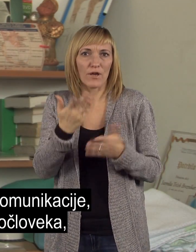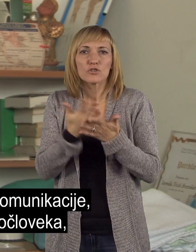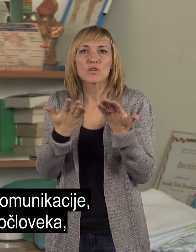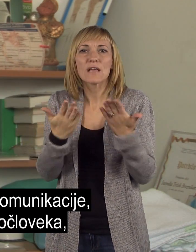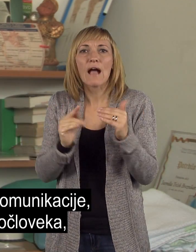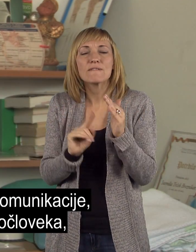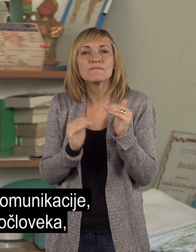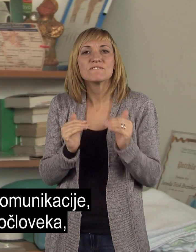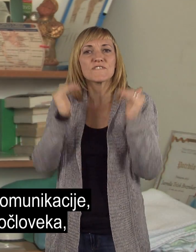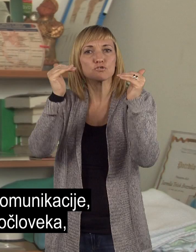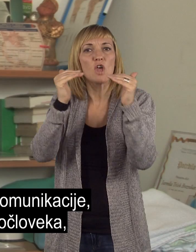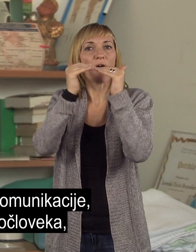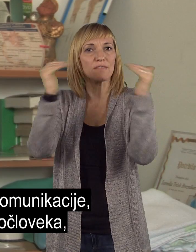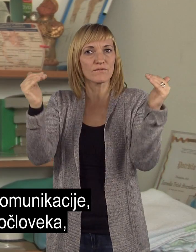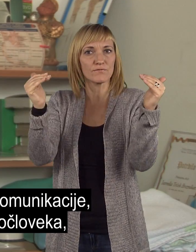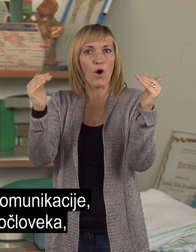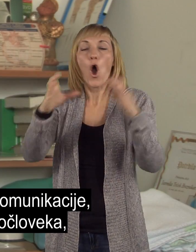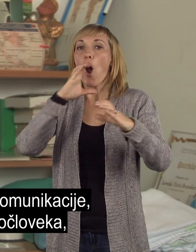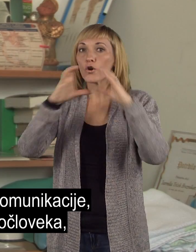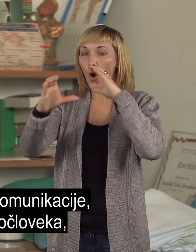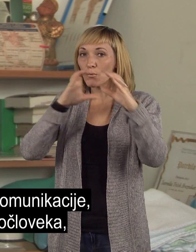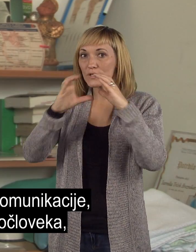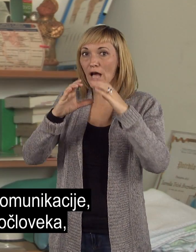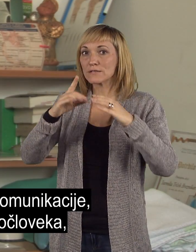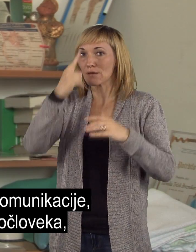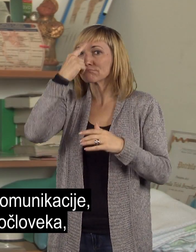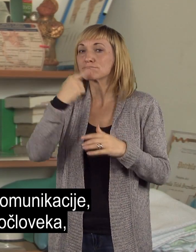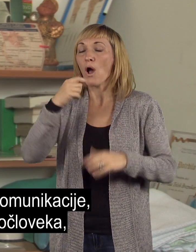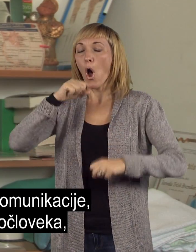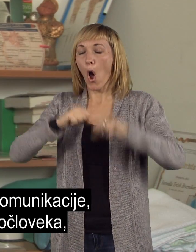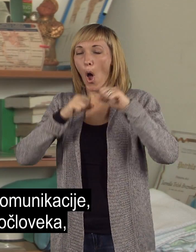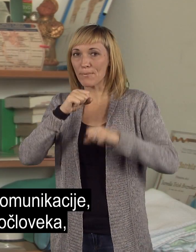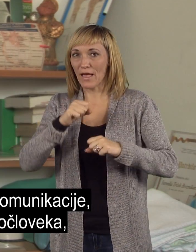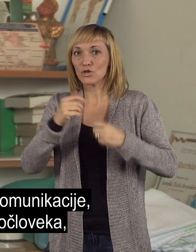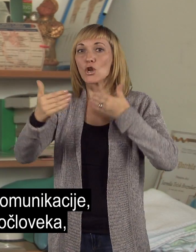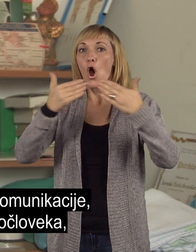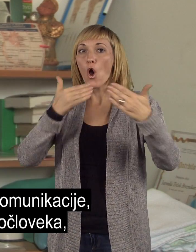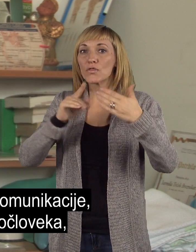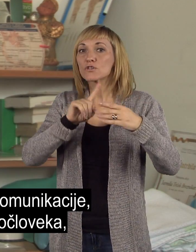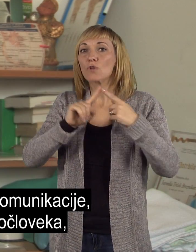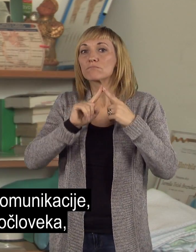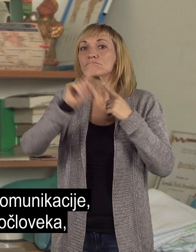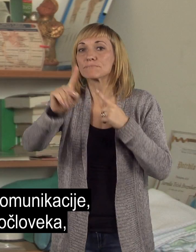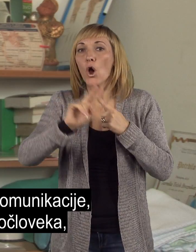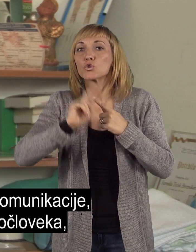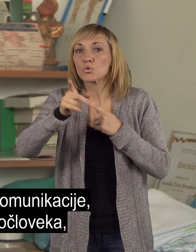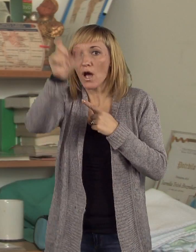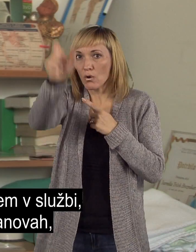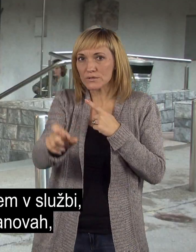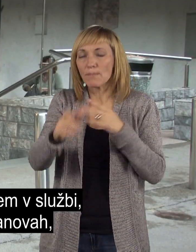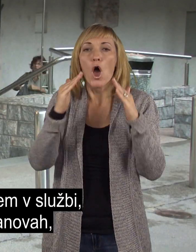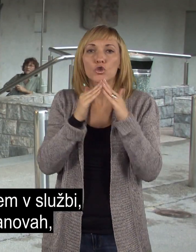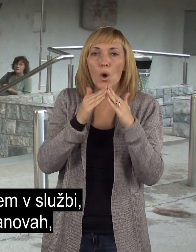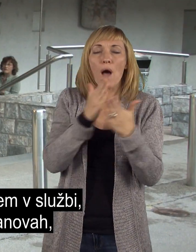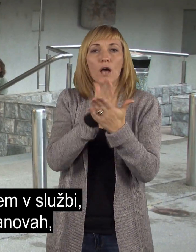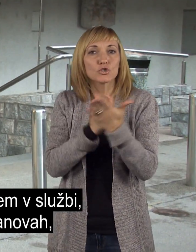Že z nekim višjim nivojem, bom rekla, komunikacije, obnašanja, odnosa do sočloveka,